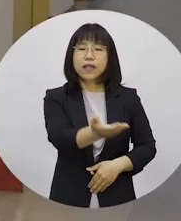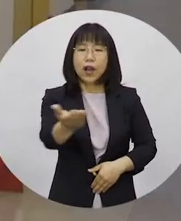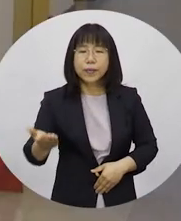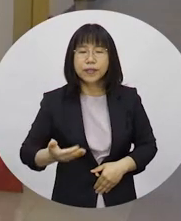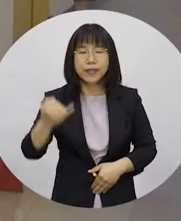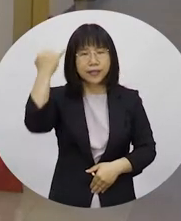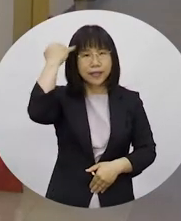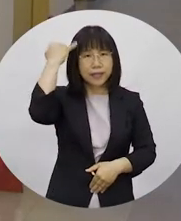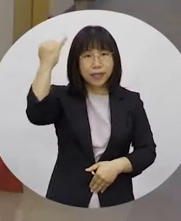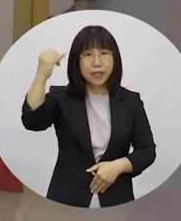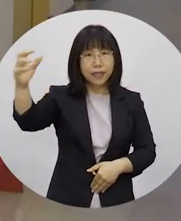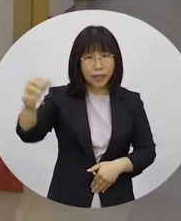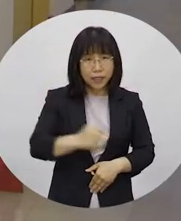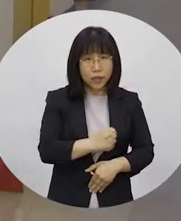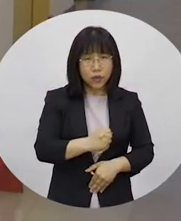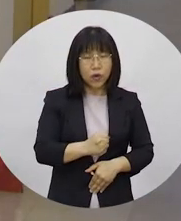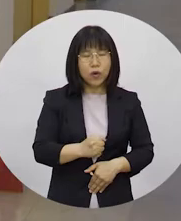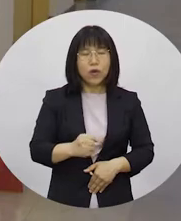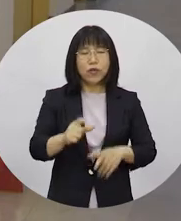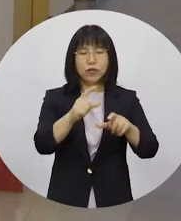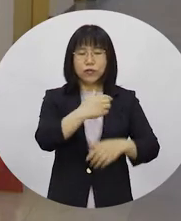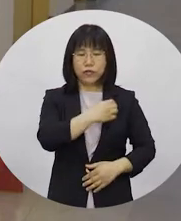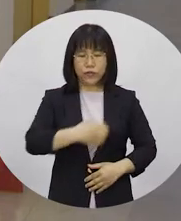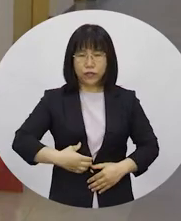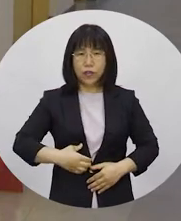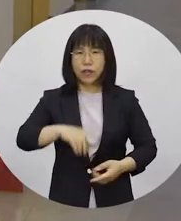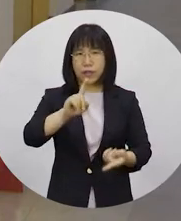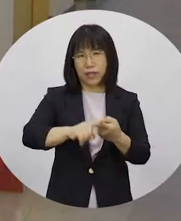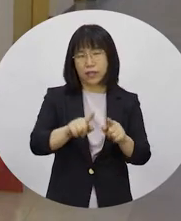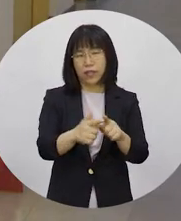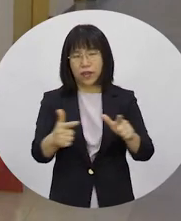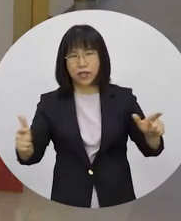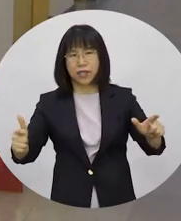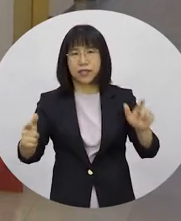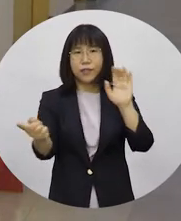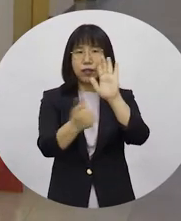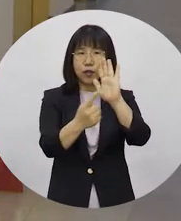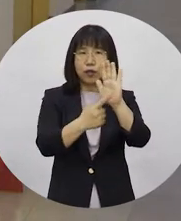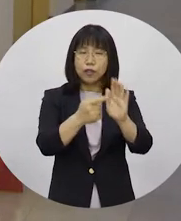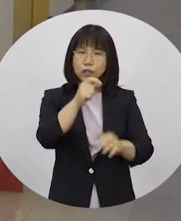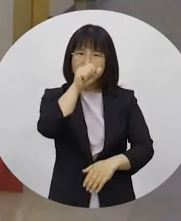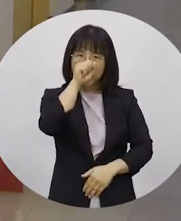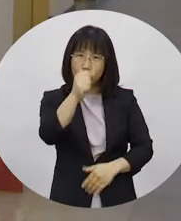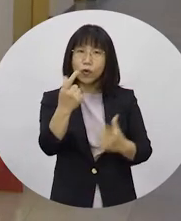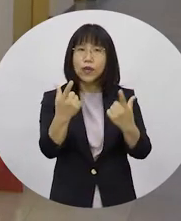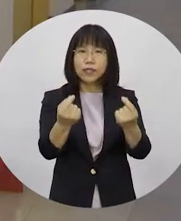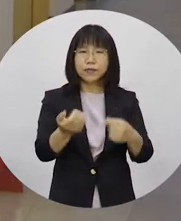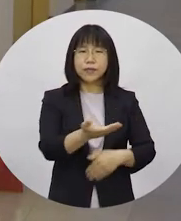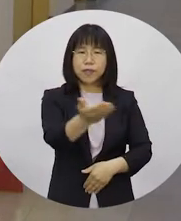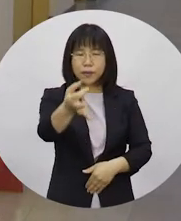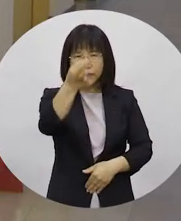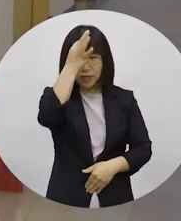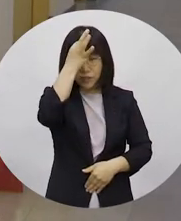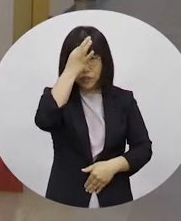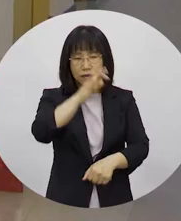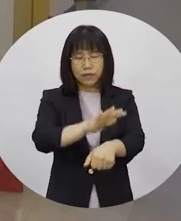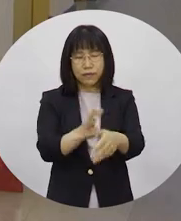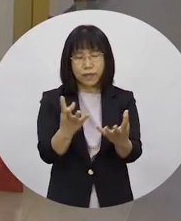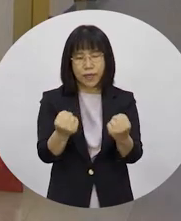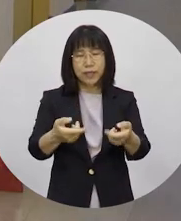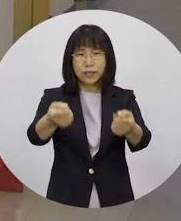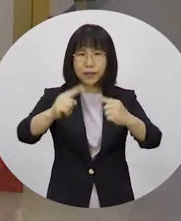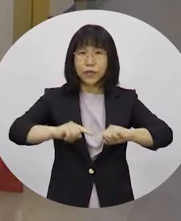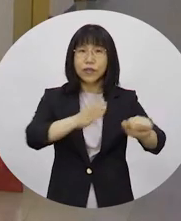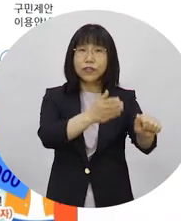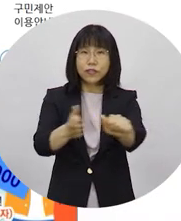구민들의 창의력을 바탕으로 보다 많은 구정 정보가 공유될 수 있었으면 좋겠습니다. 재능 있는 구민들의 많은 참여를